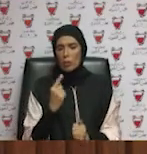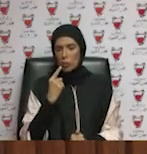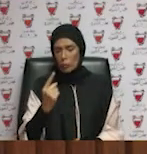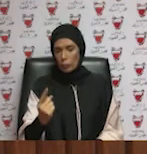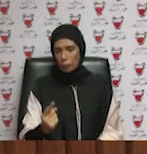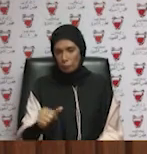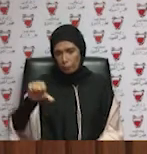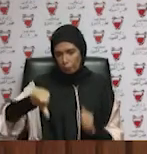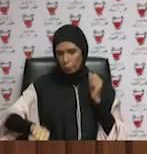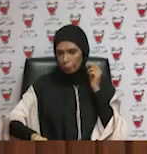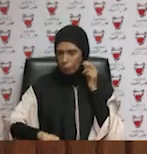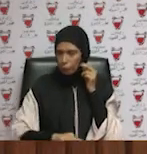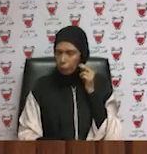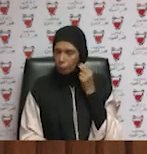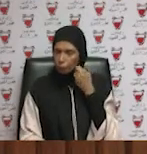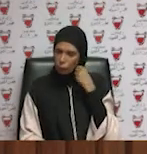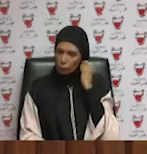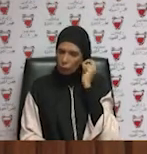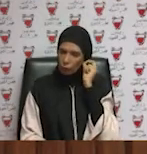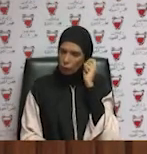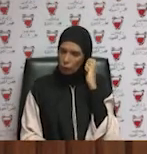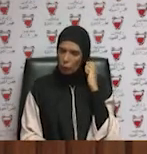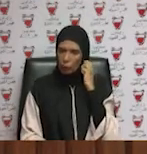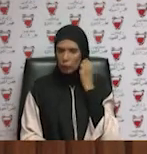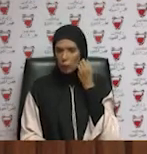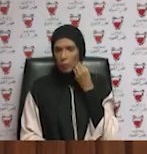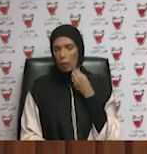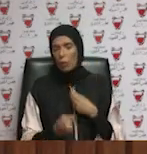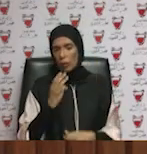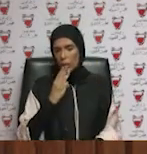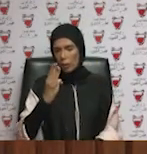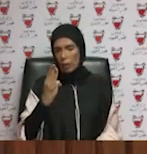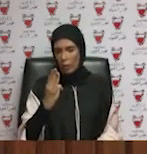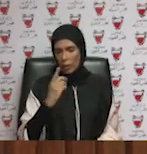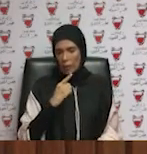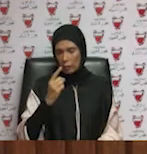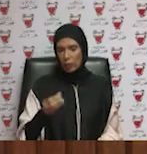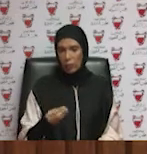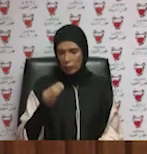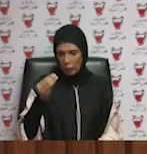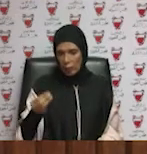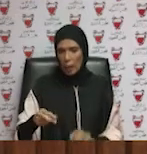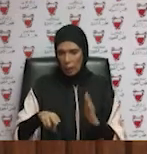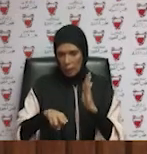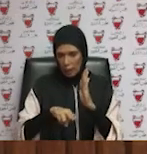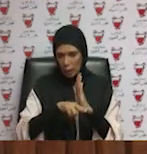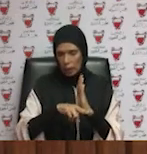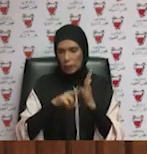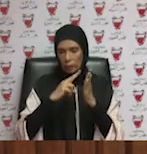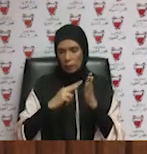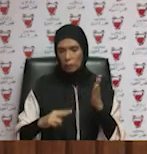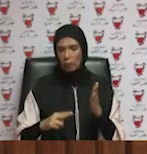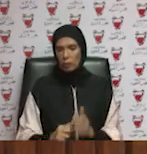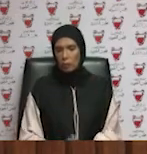تكن صالحة للإبحار فمعناته بأن ال3 سنوات اللي منحت من قبل